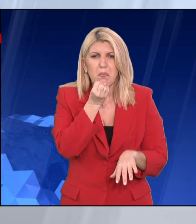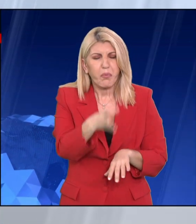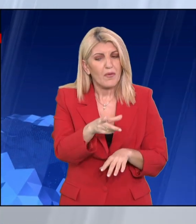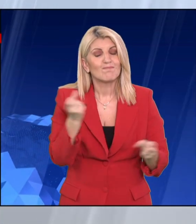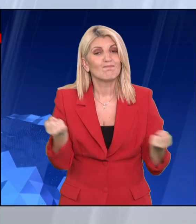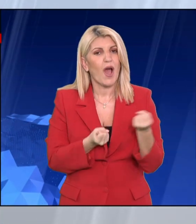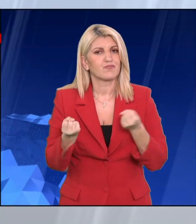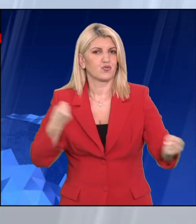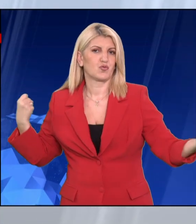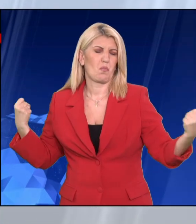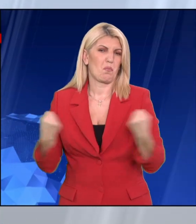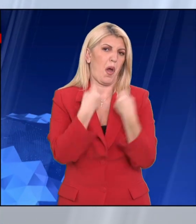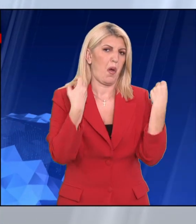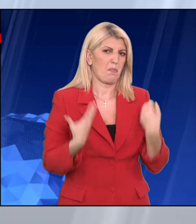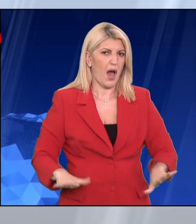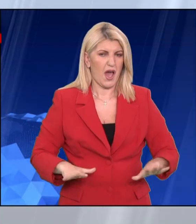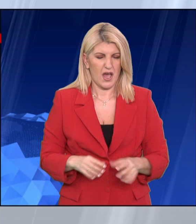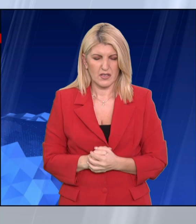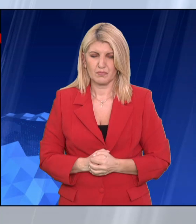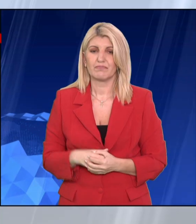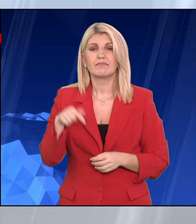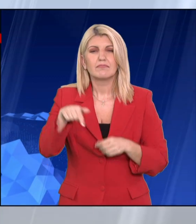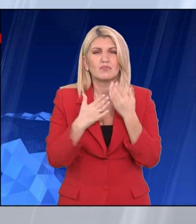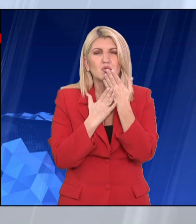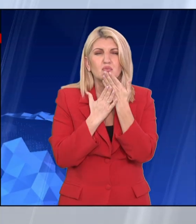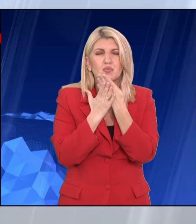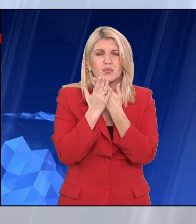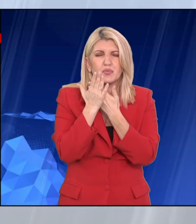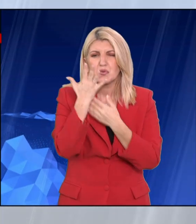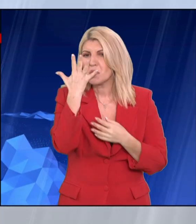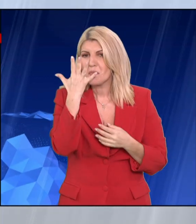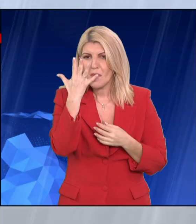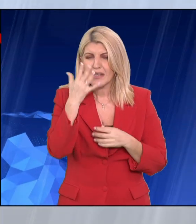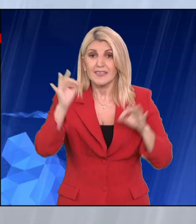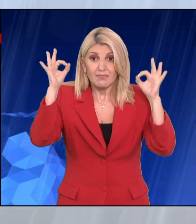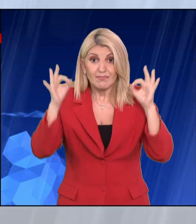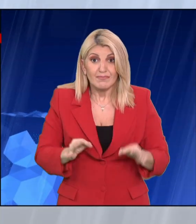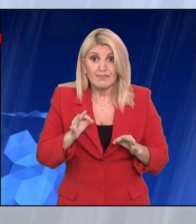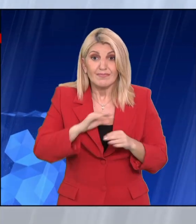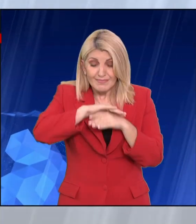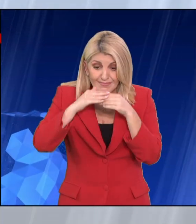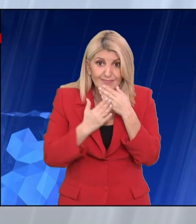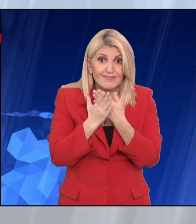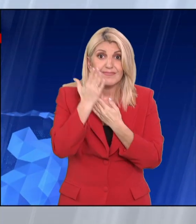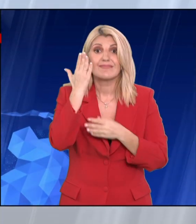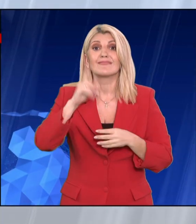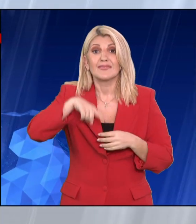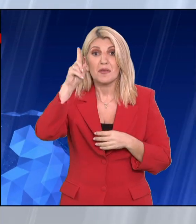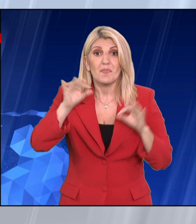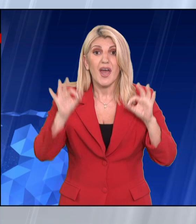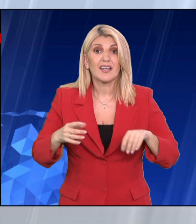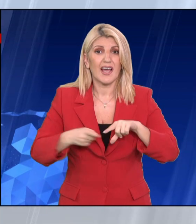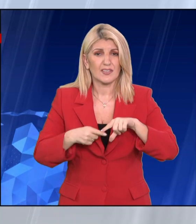Είναι το σημείο όπου στις 5 τα ξημερώματα, ανήμερα Χριστουγέννων, δύο νεαρά παιδιά, 17 και 18 ετών, βρήκαν τραγικό